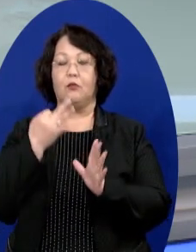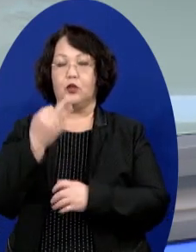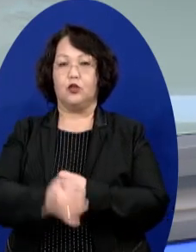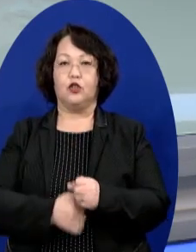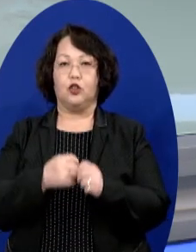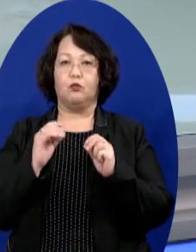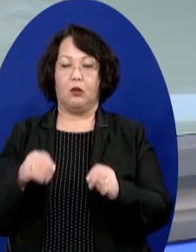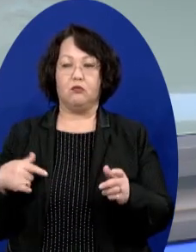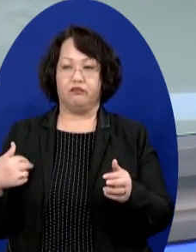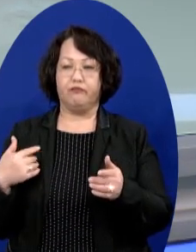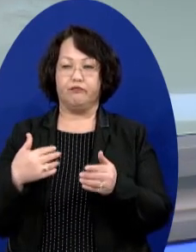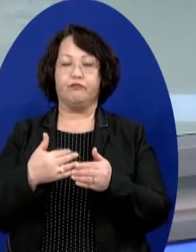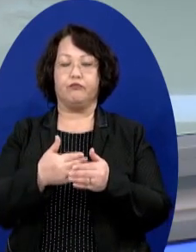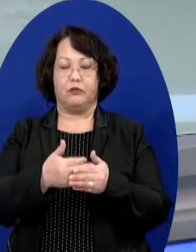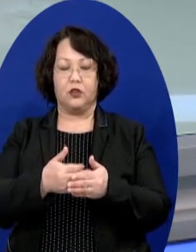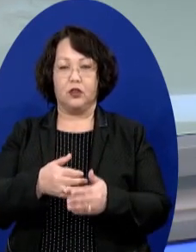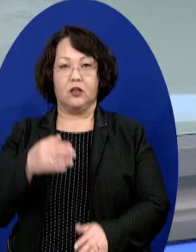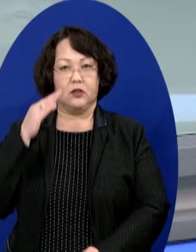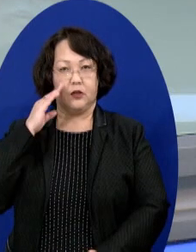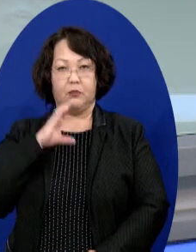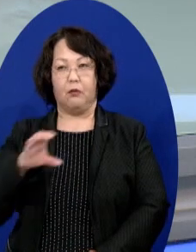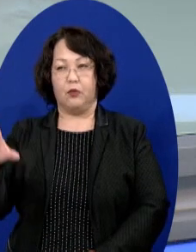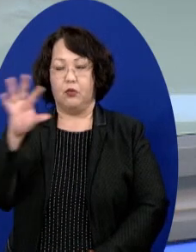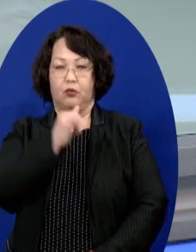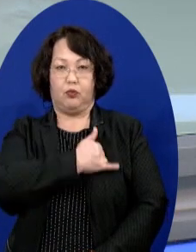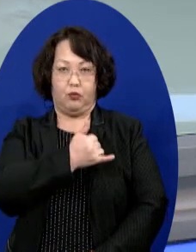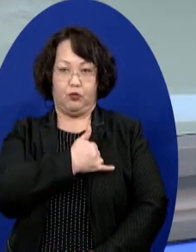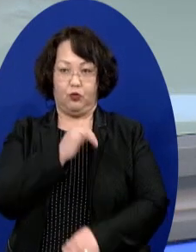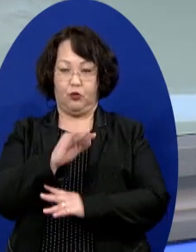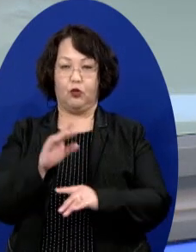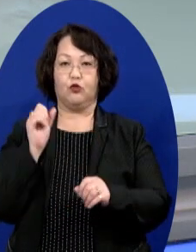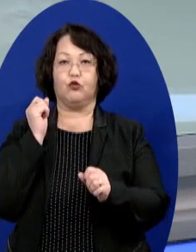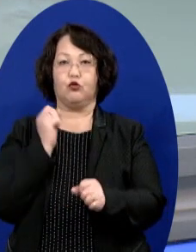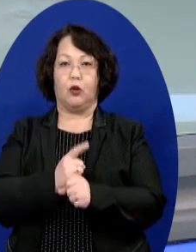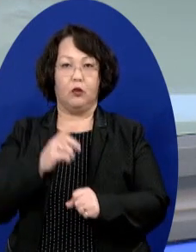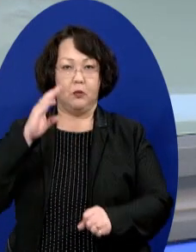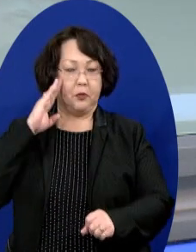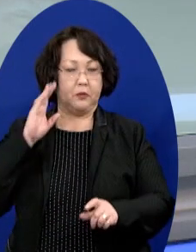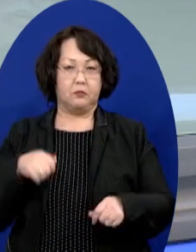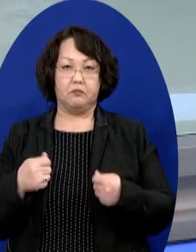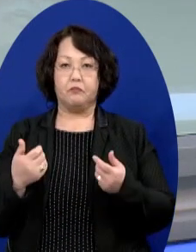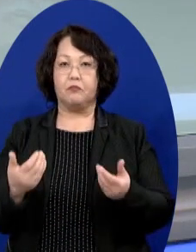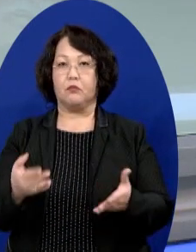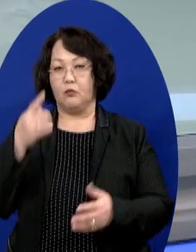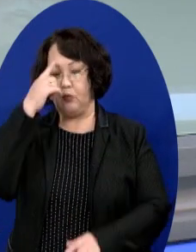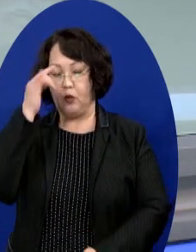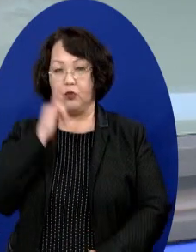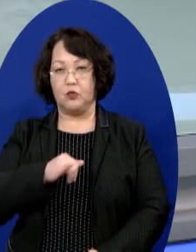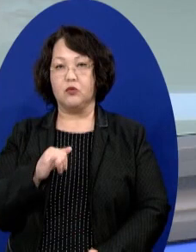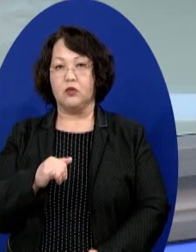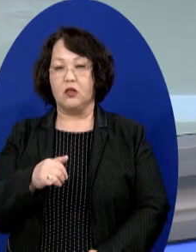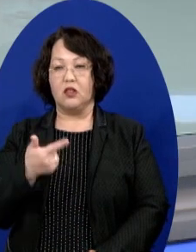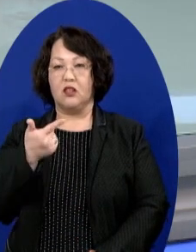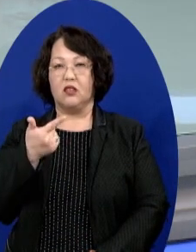ерөнхий командлагч хүрэлцэх Монгол Улсын генералуудын өдрийг тохиолдуулан мэдчилгээ дэмжүүллээ. Энэхүү мэдчилгээнд Монгол Улсад генерал цол